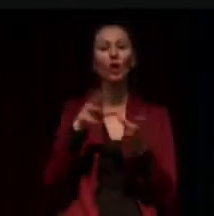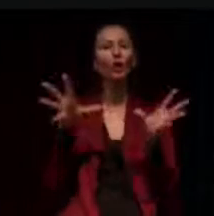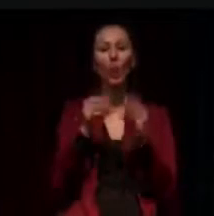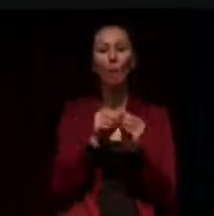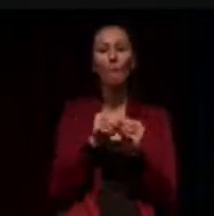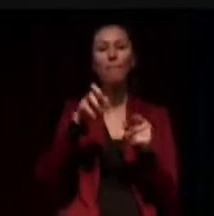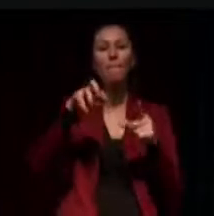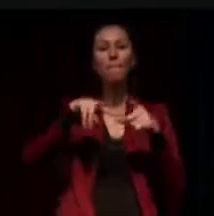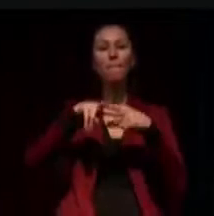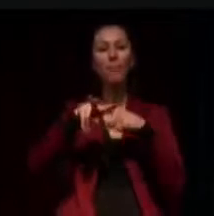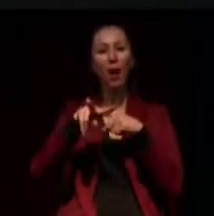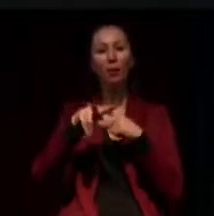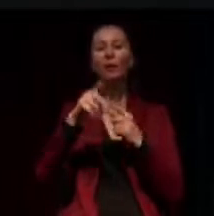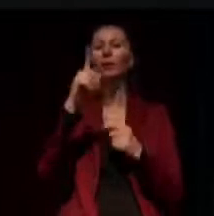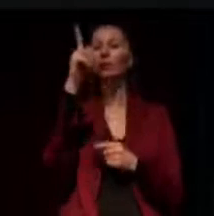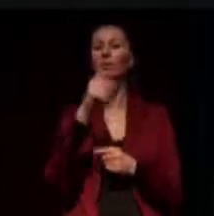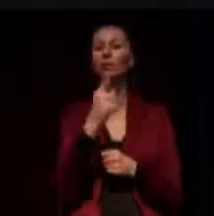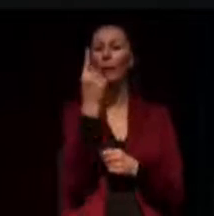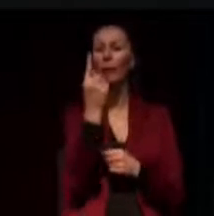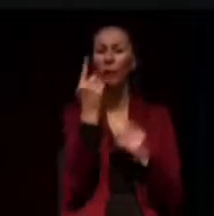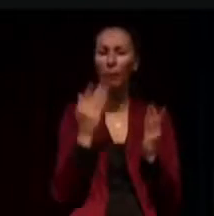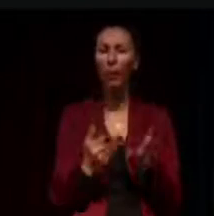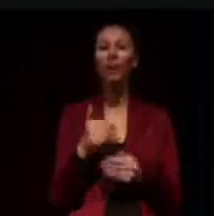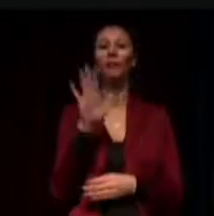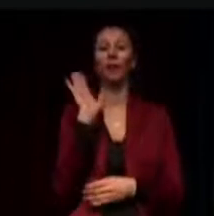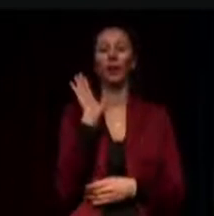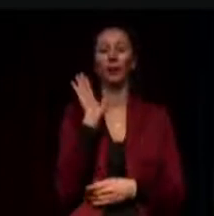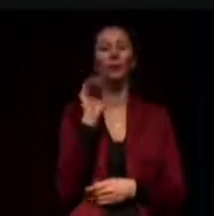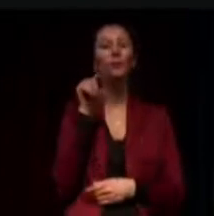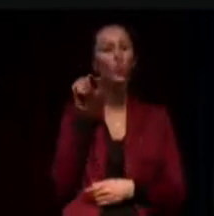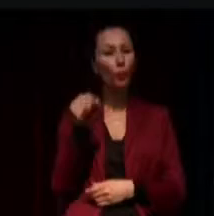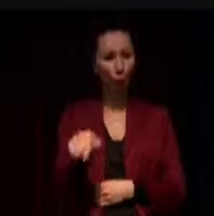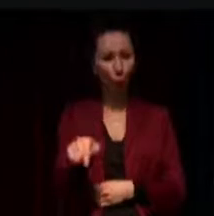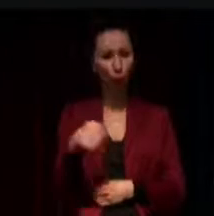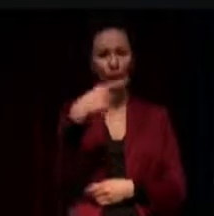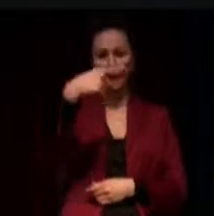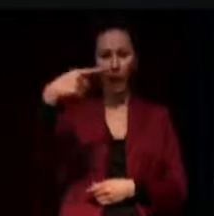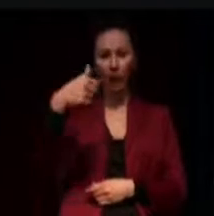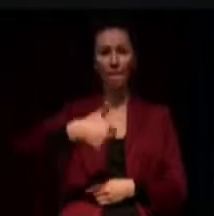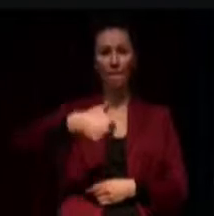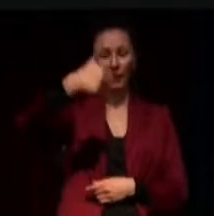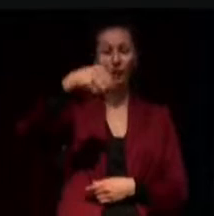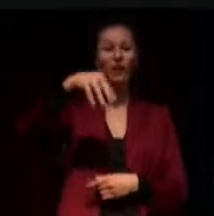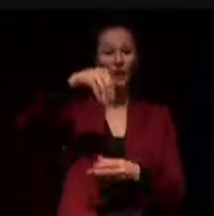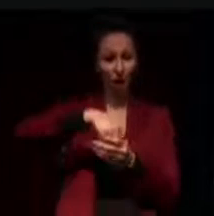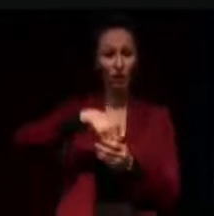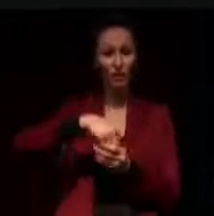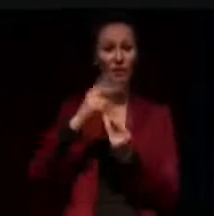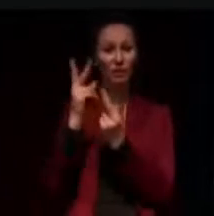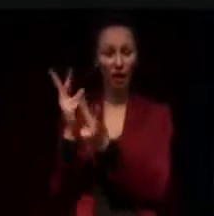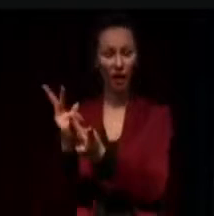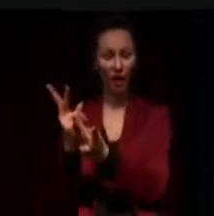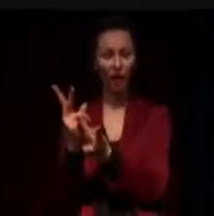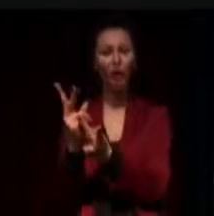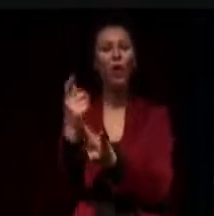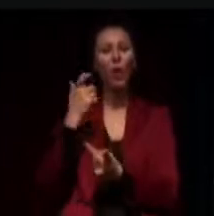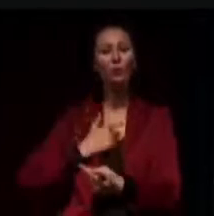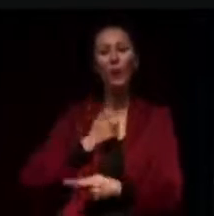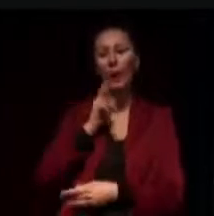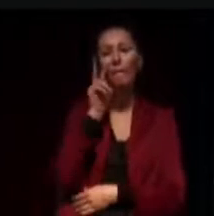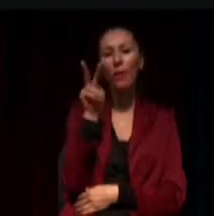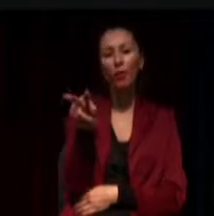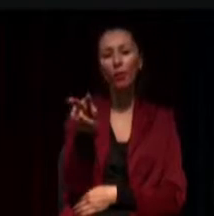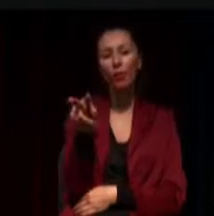payı %1 bile değil. Ve bu daire başkanlığın içerisinde